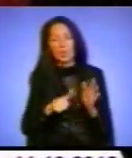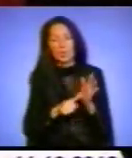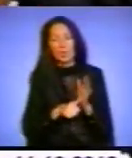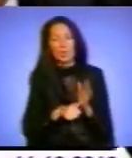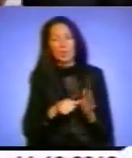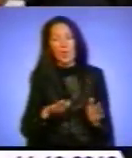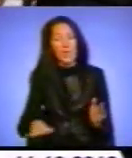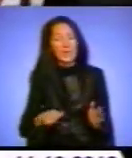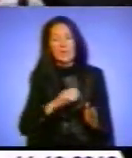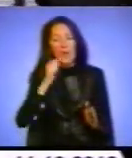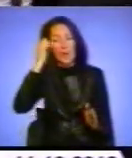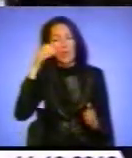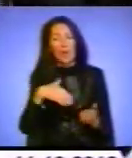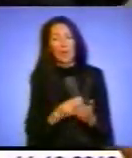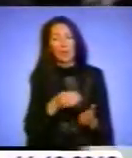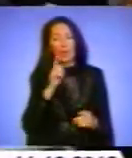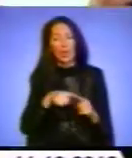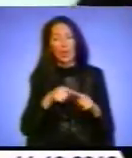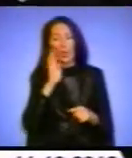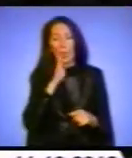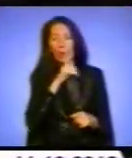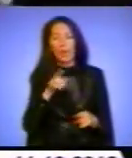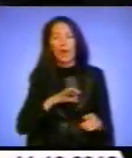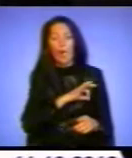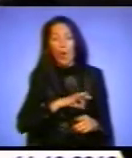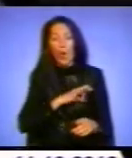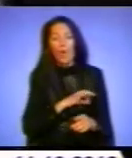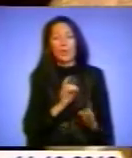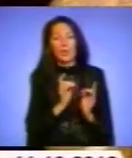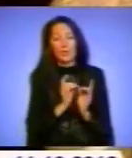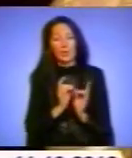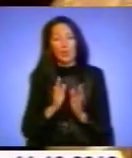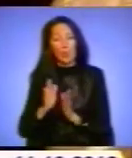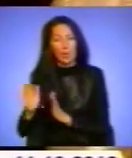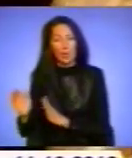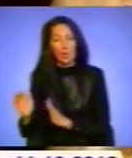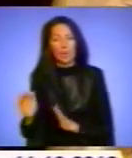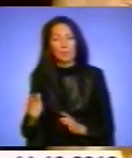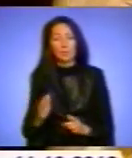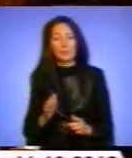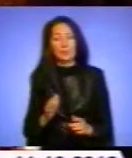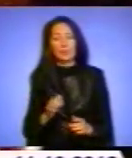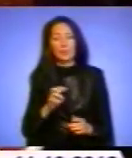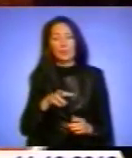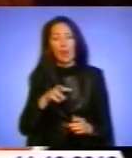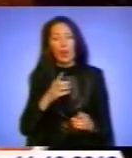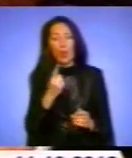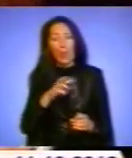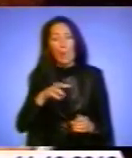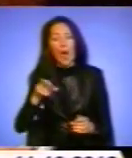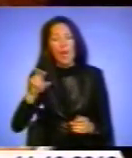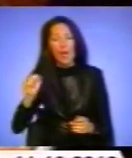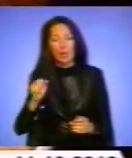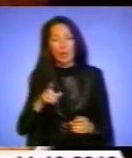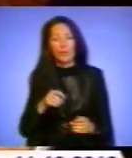біологічну маму. Їх виховували у тернопільських сиротинцях. Мар'янку – у малятку, Ромчика – у присвятій родині. Віталік був у